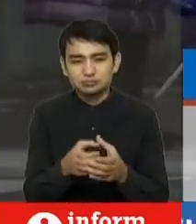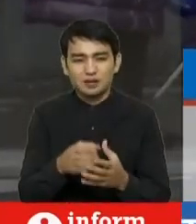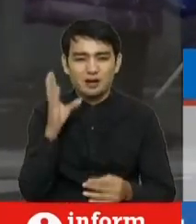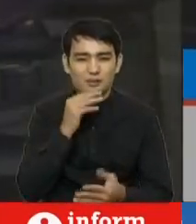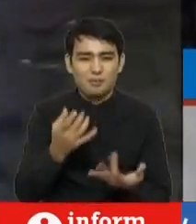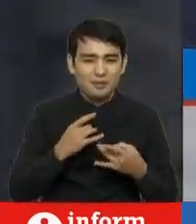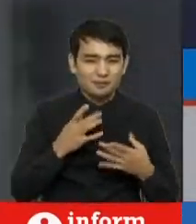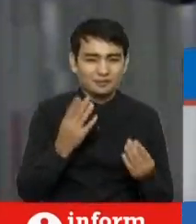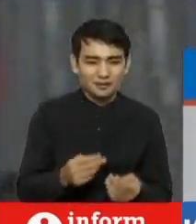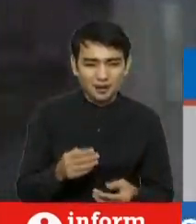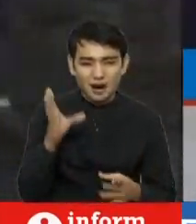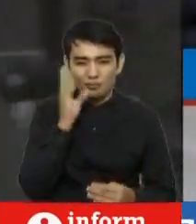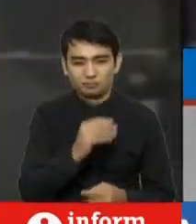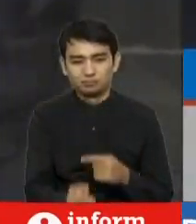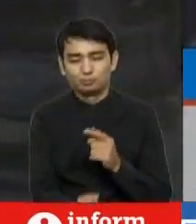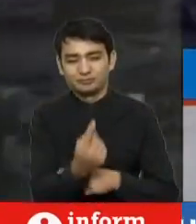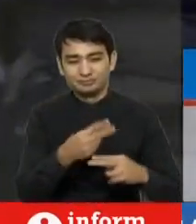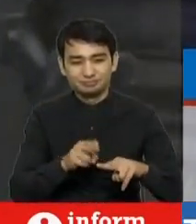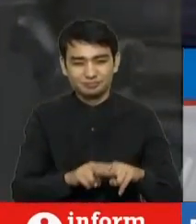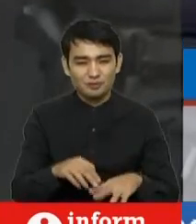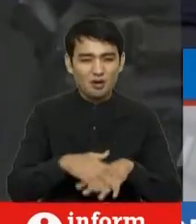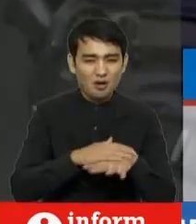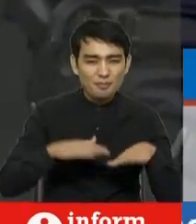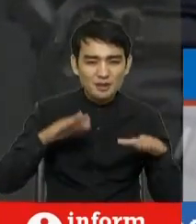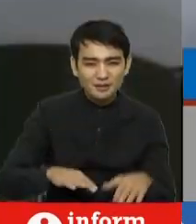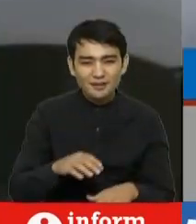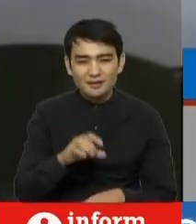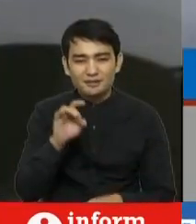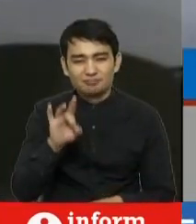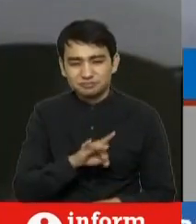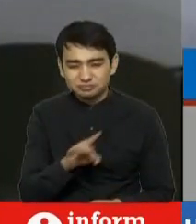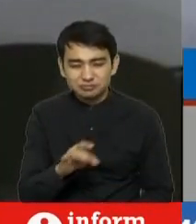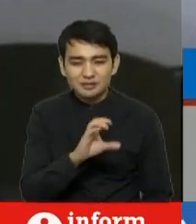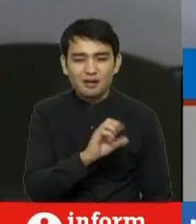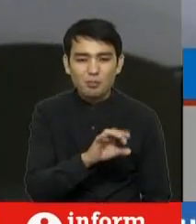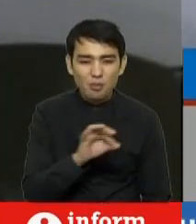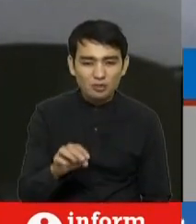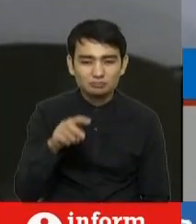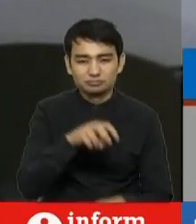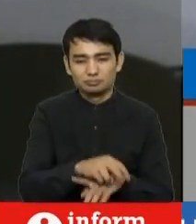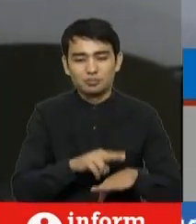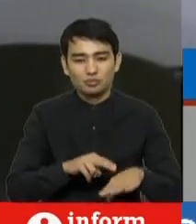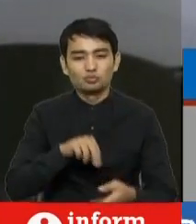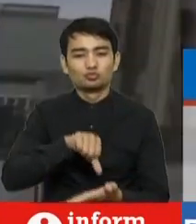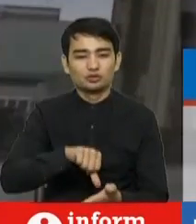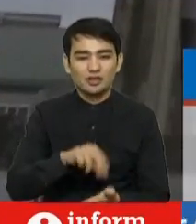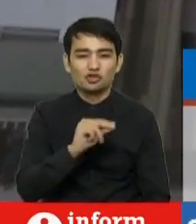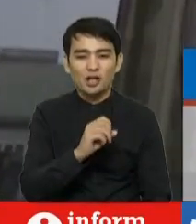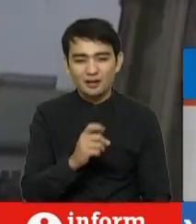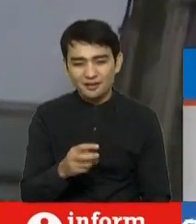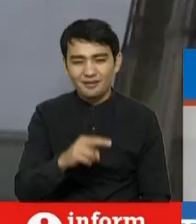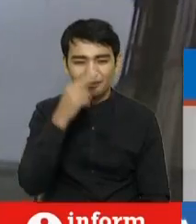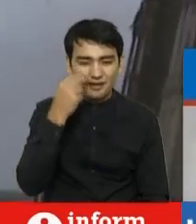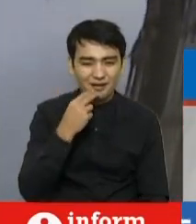праздников потенциальные цели ярмарки места народной гуляний церкви и соборы во Франции Австрии Испании Италии Чехии и других странах за